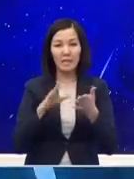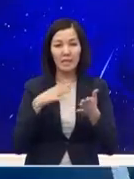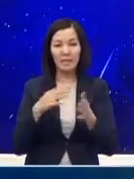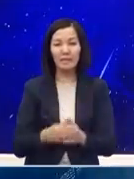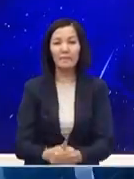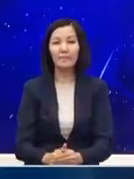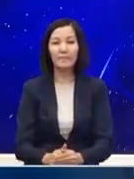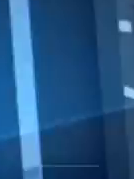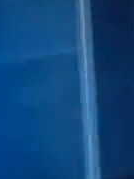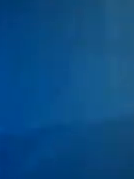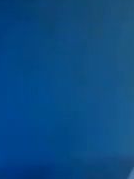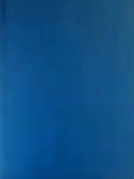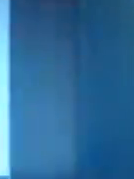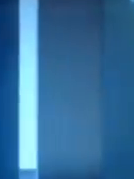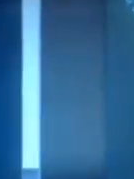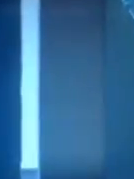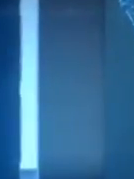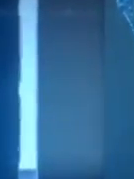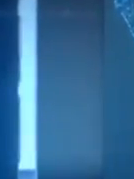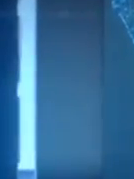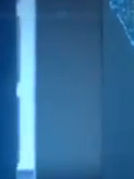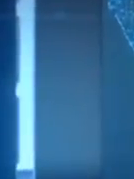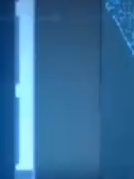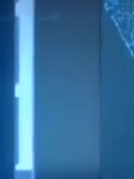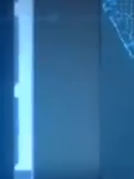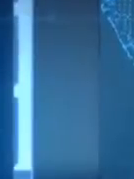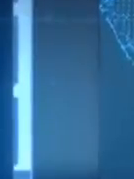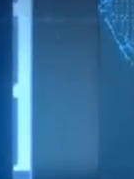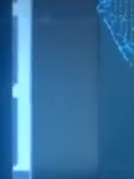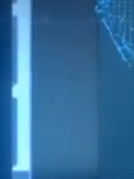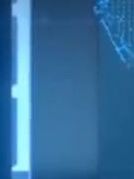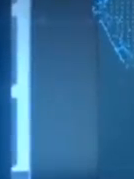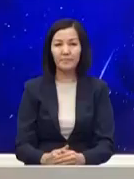Медет Жумабай, Нәдір Хамзин, Жетісу телеарнасы.